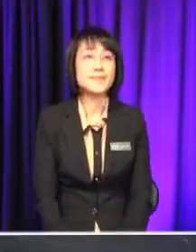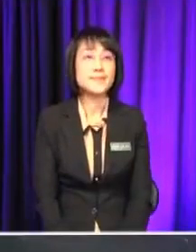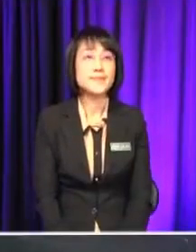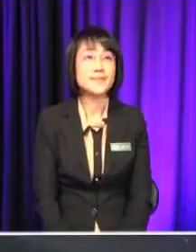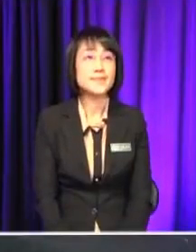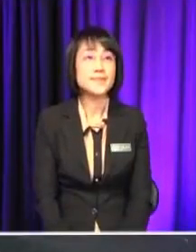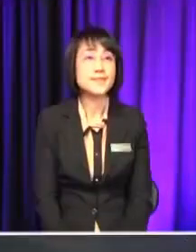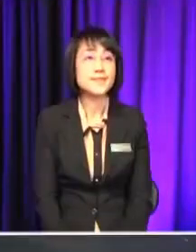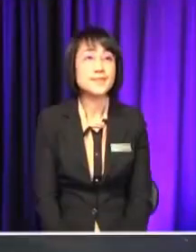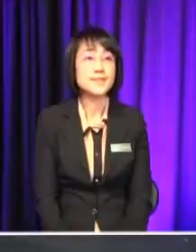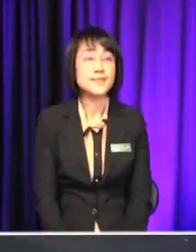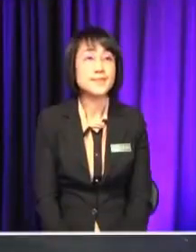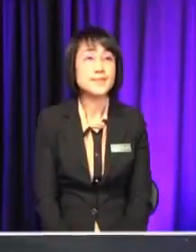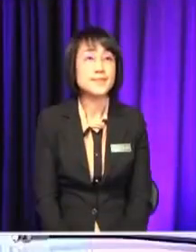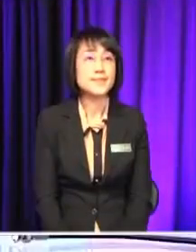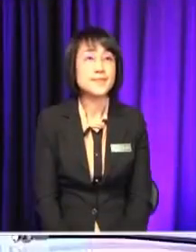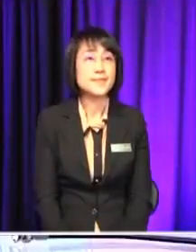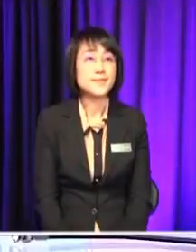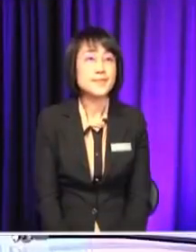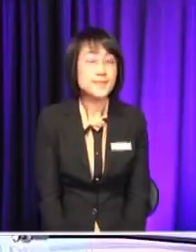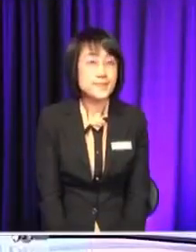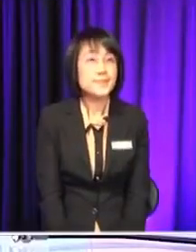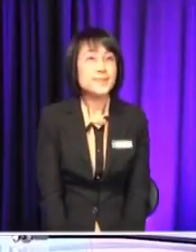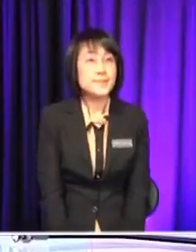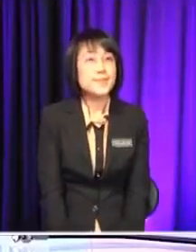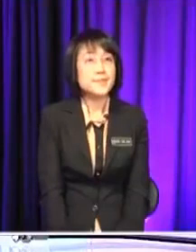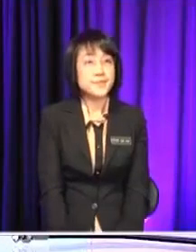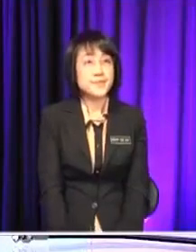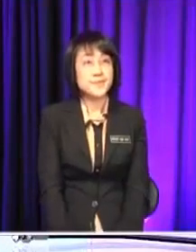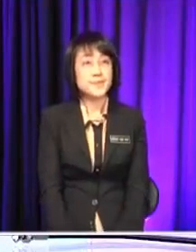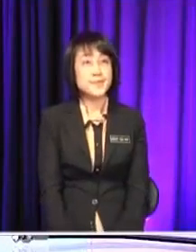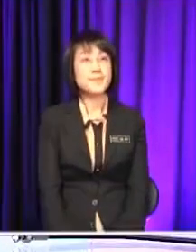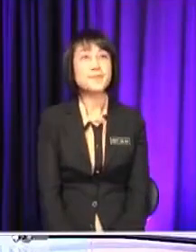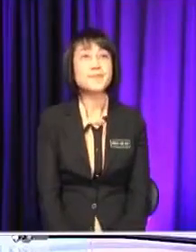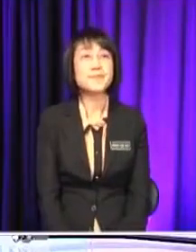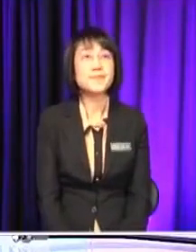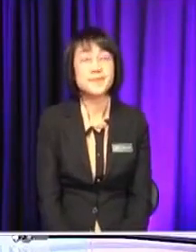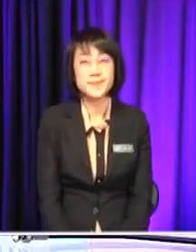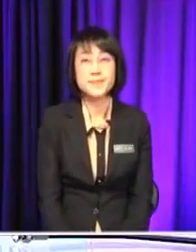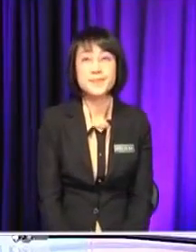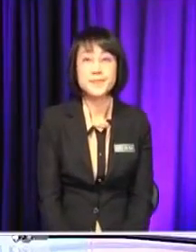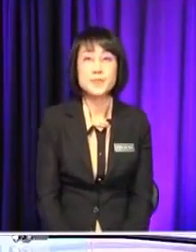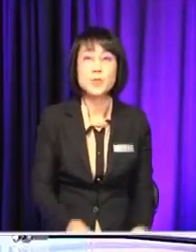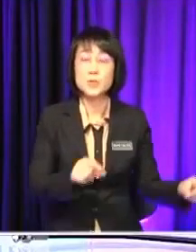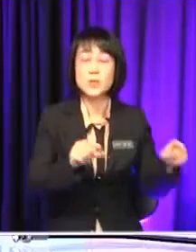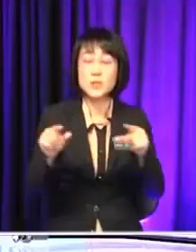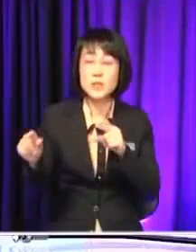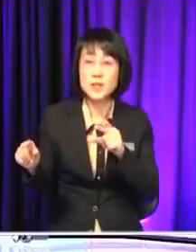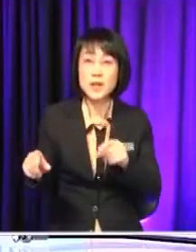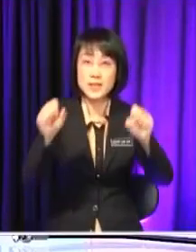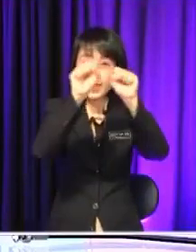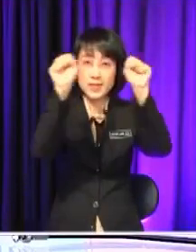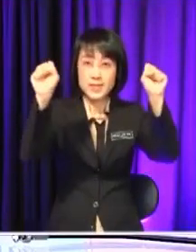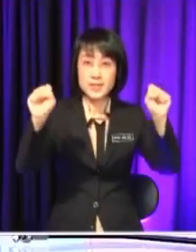Itulah dia ah kita baca tentang apa yang ada di sini untuk menggerakkan sesuatu sistem yang dibilang mau